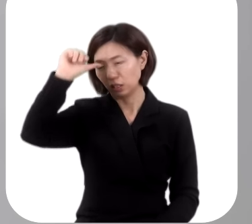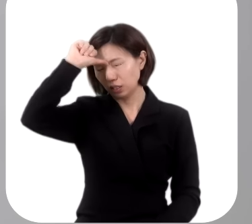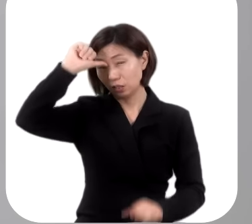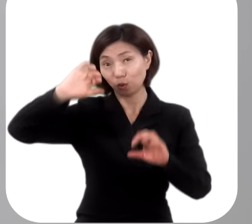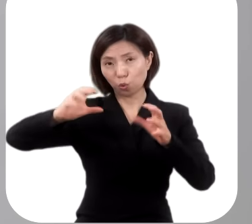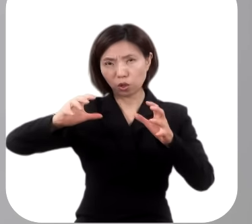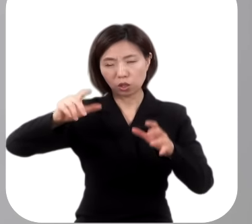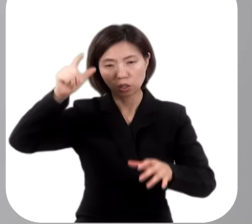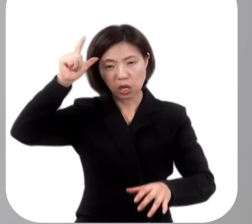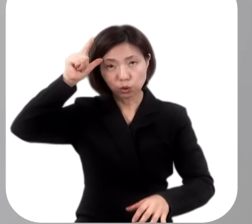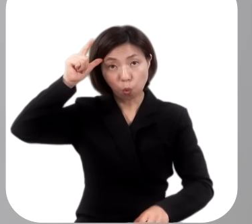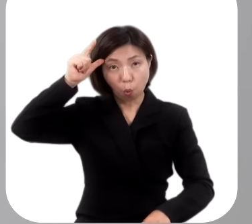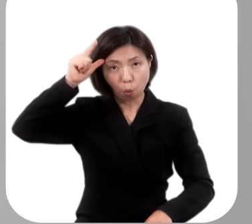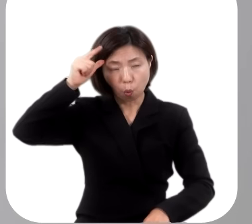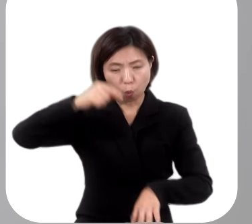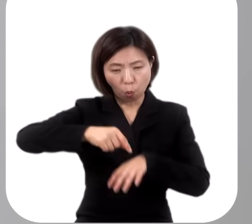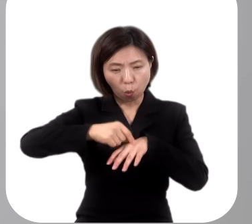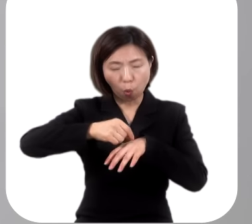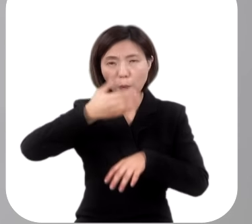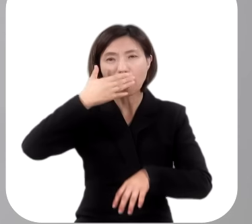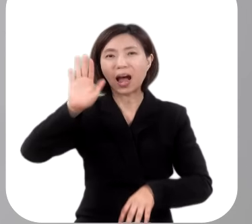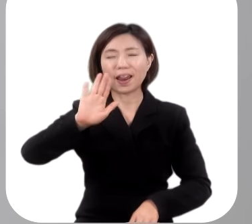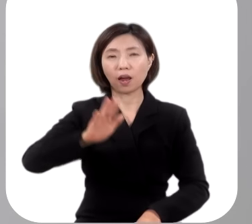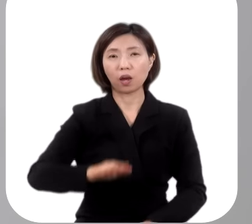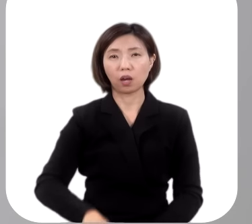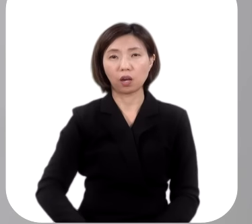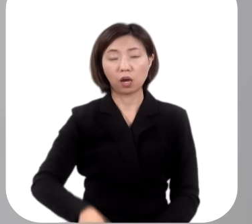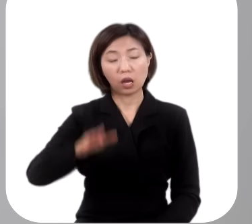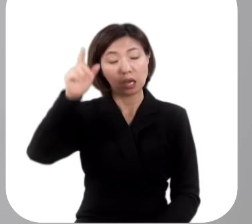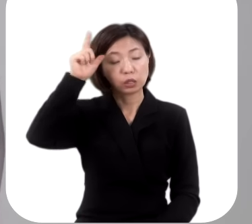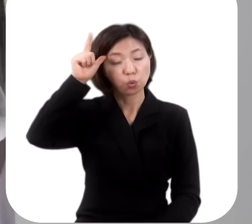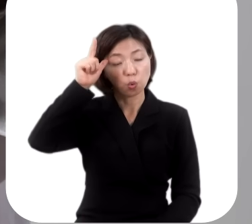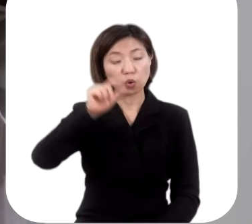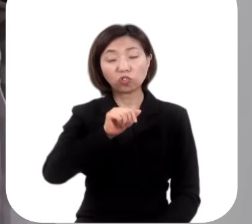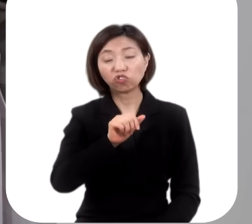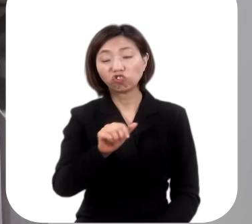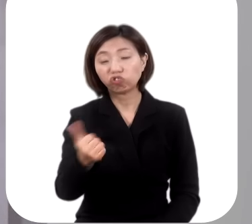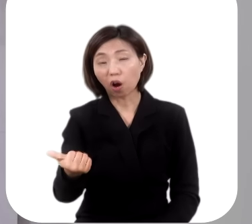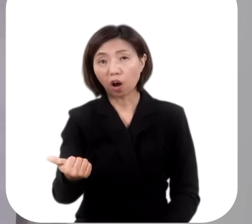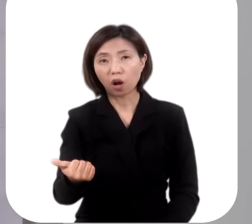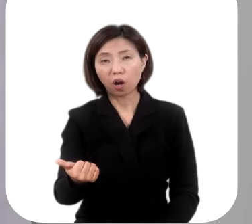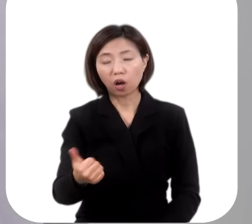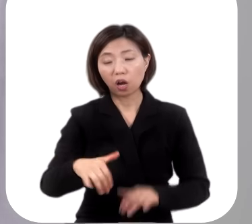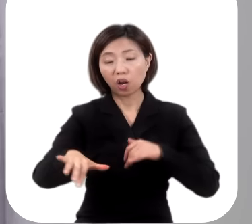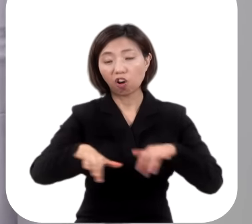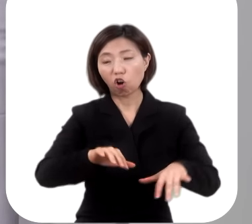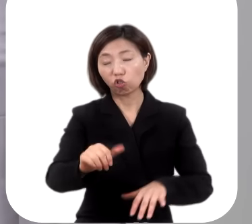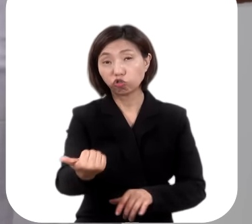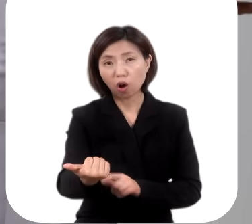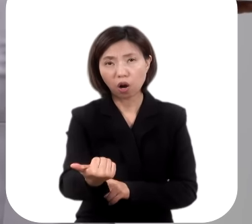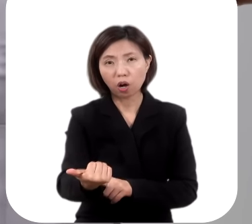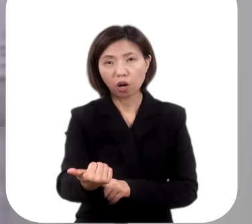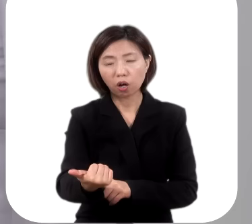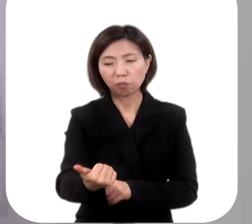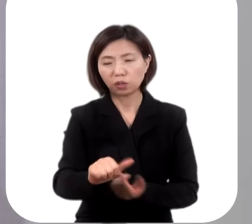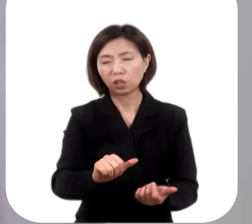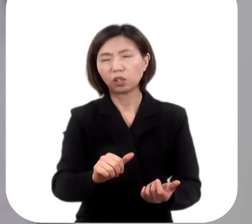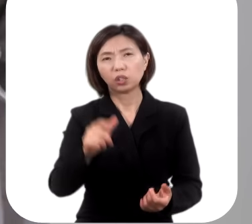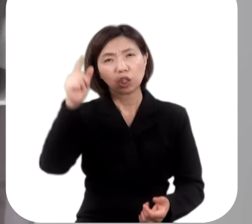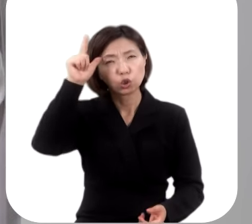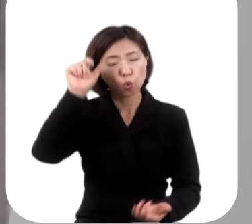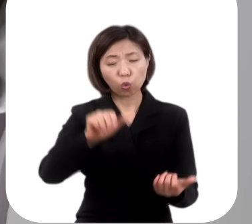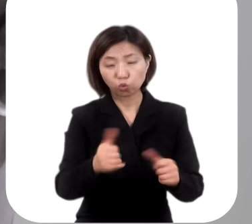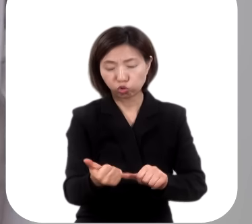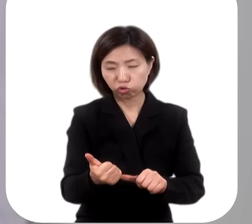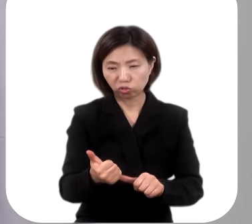이 인도는 이제 소고기를 안 먹으니까 소가 이렇게 늙으면 이제 길에서 죽으면 그걸 이제